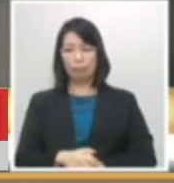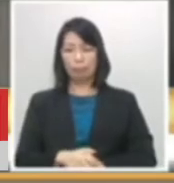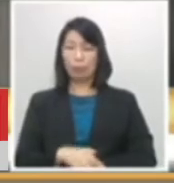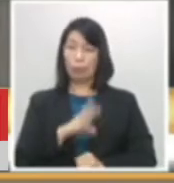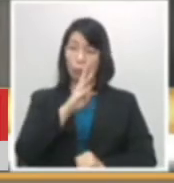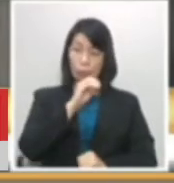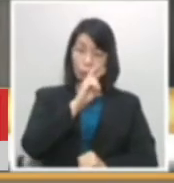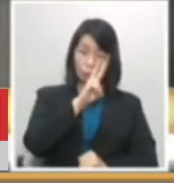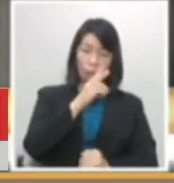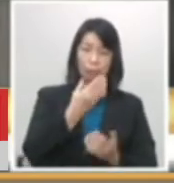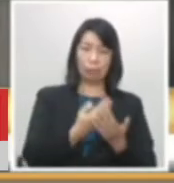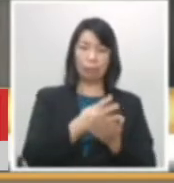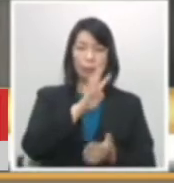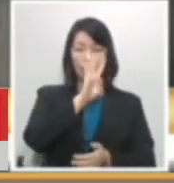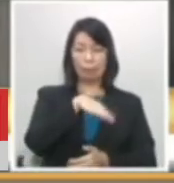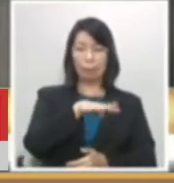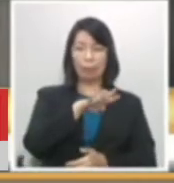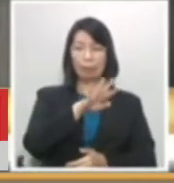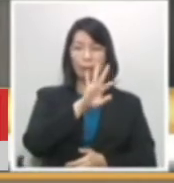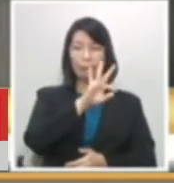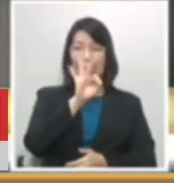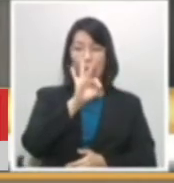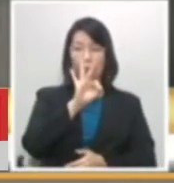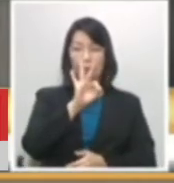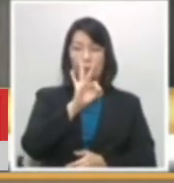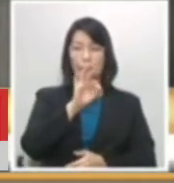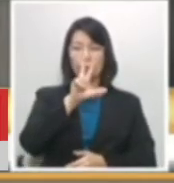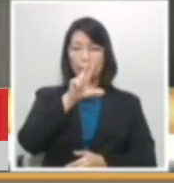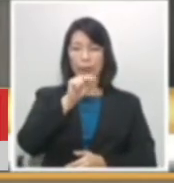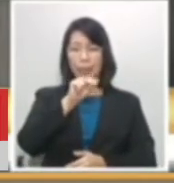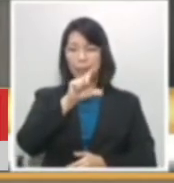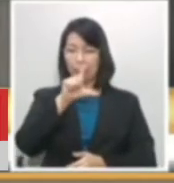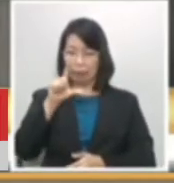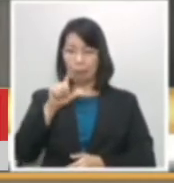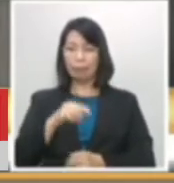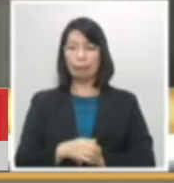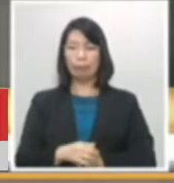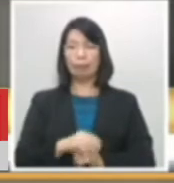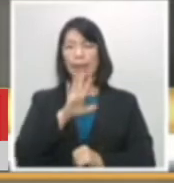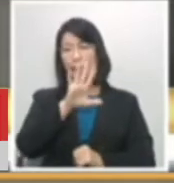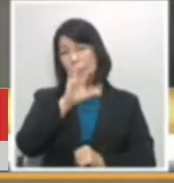62 4,90030ล้าน